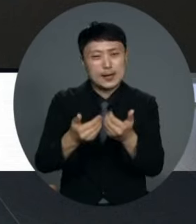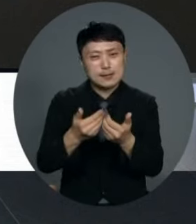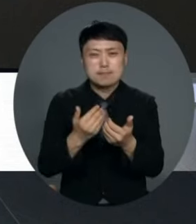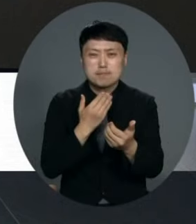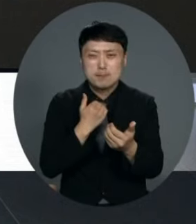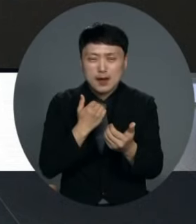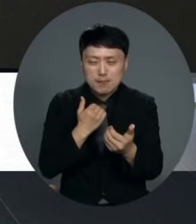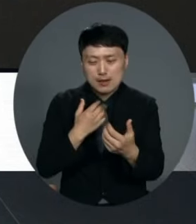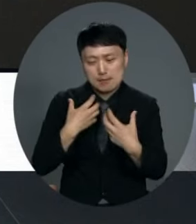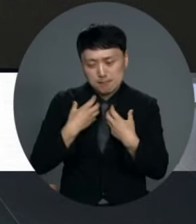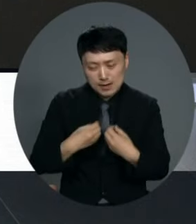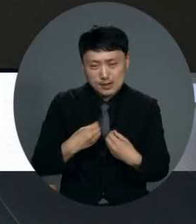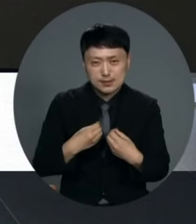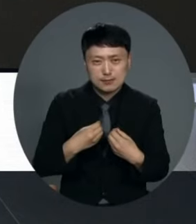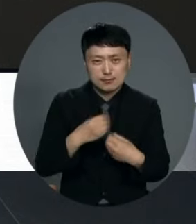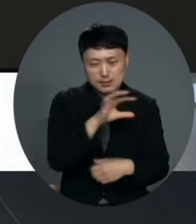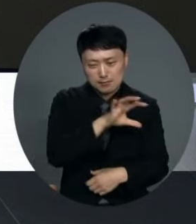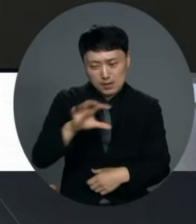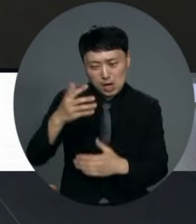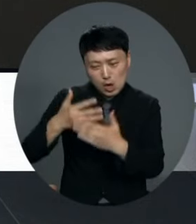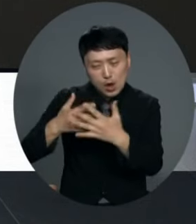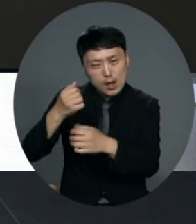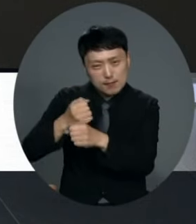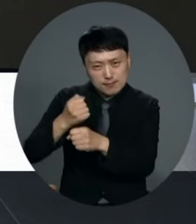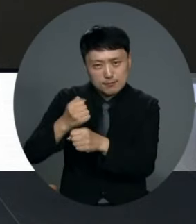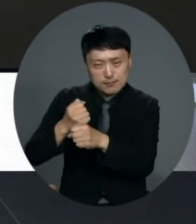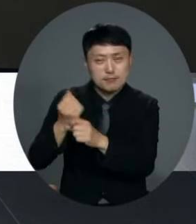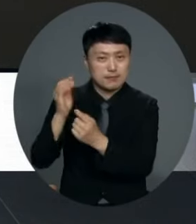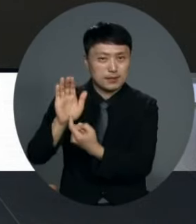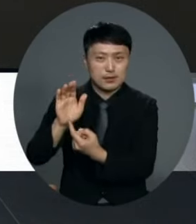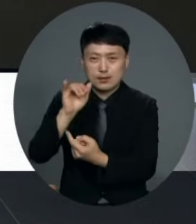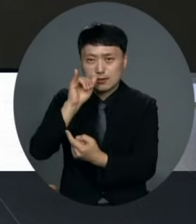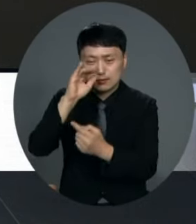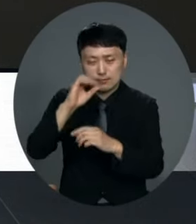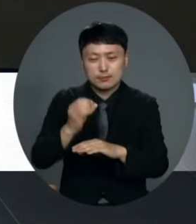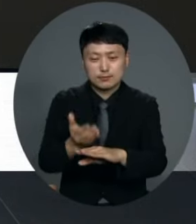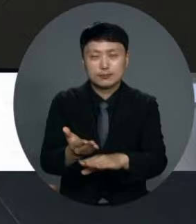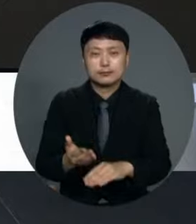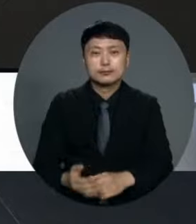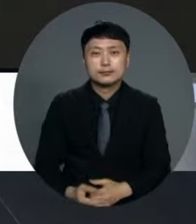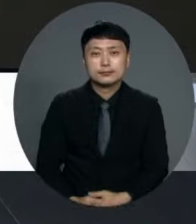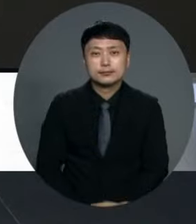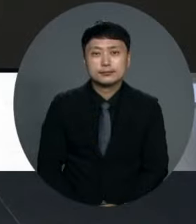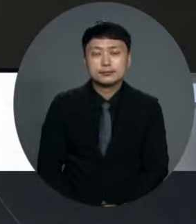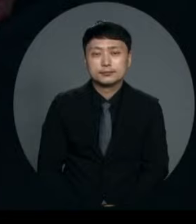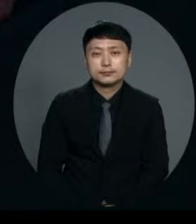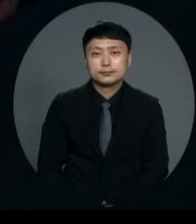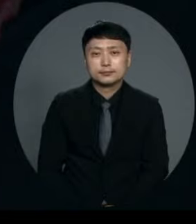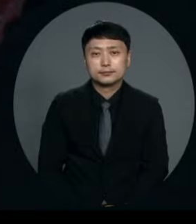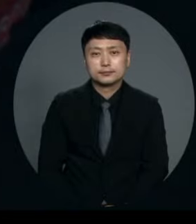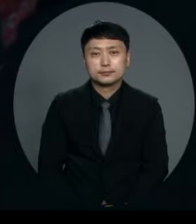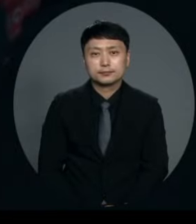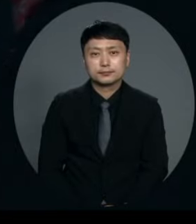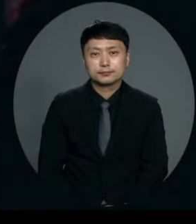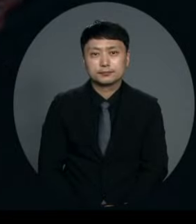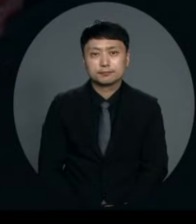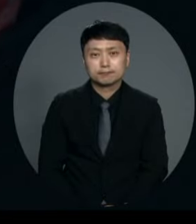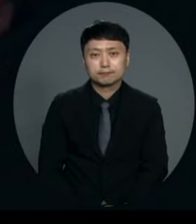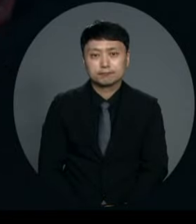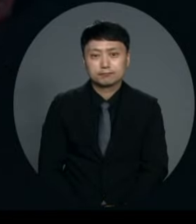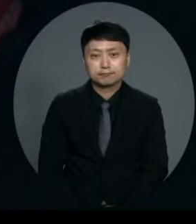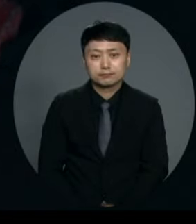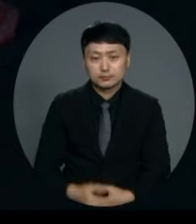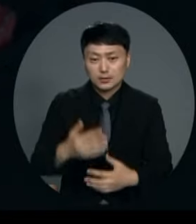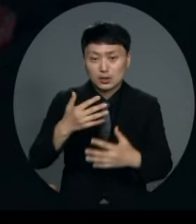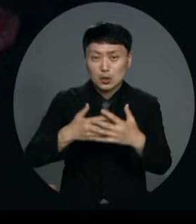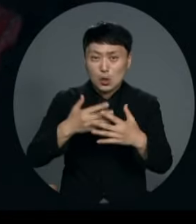작품으로 관객들에게 다가가는 힘이 있다는 평을 듣고 있습니다. 이태우 기자입니다. 잘할 수 있지? 영화는